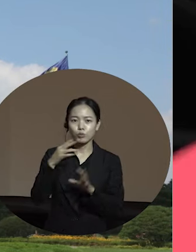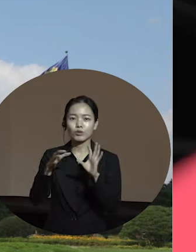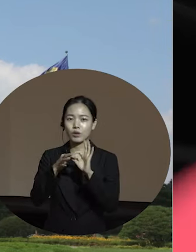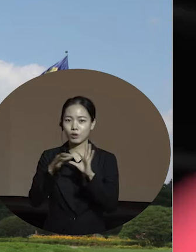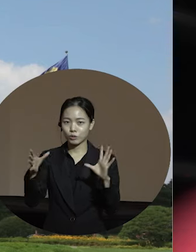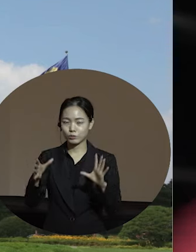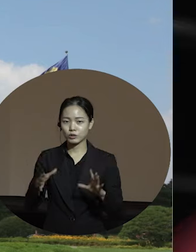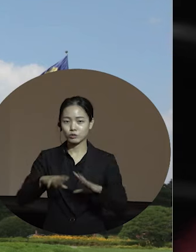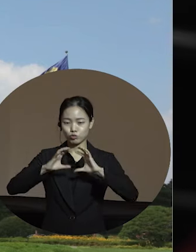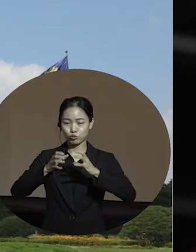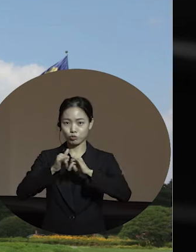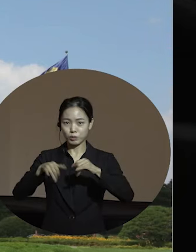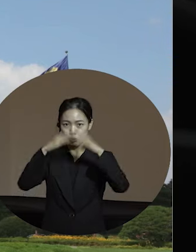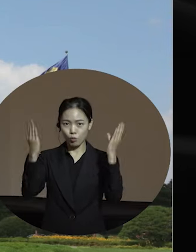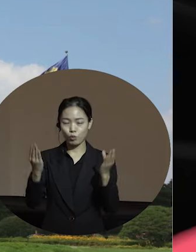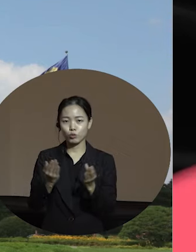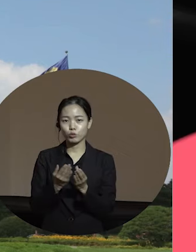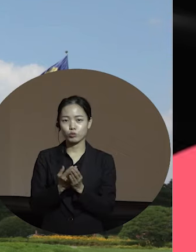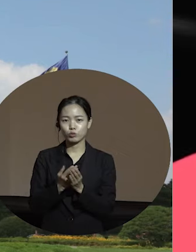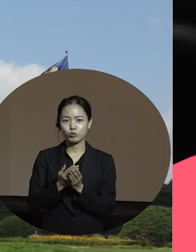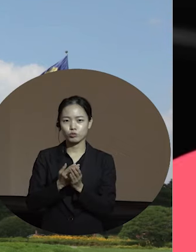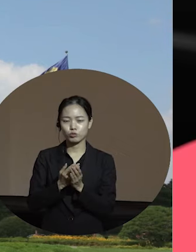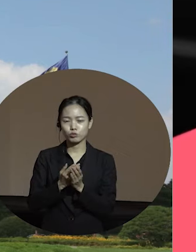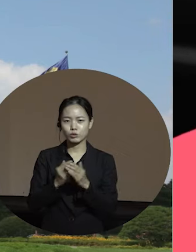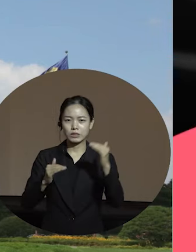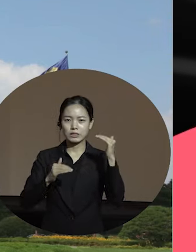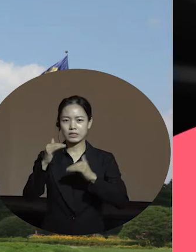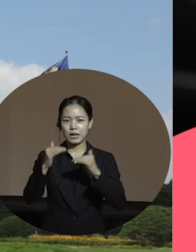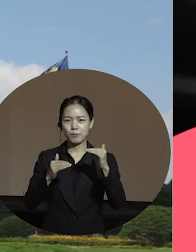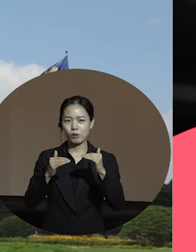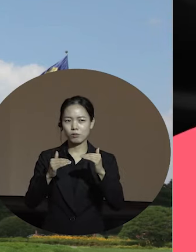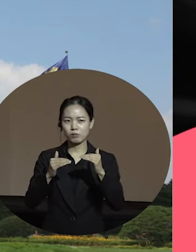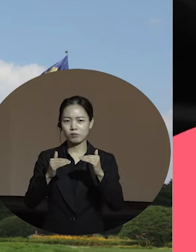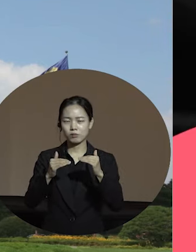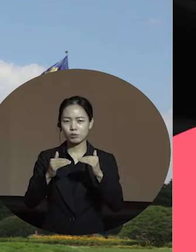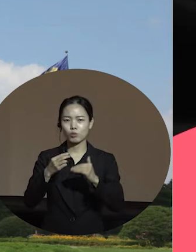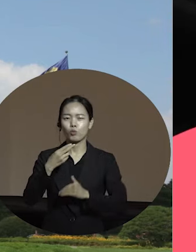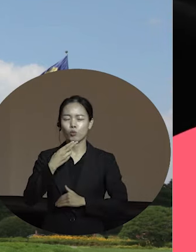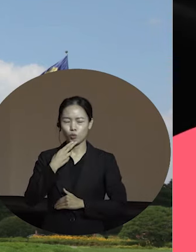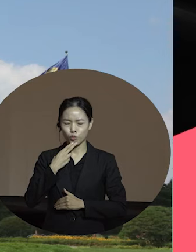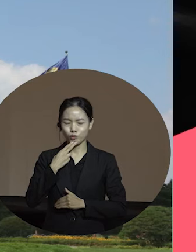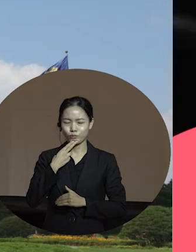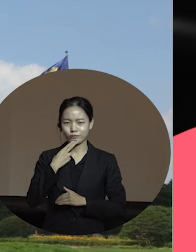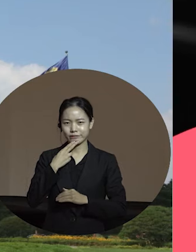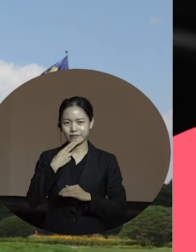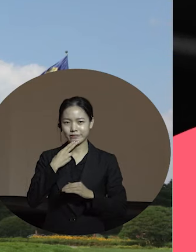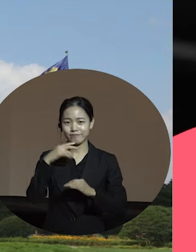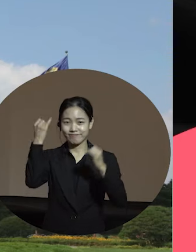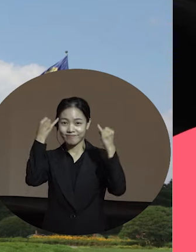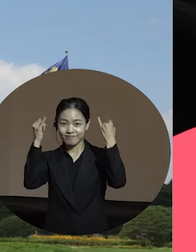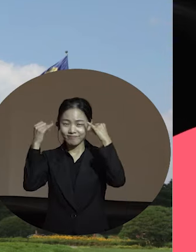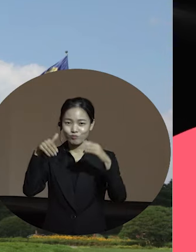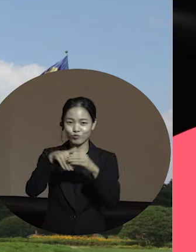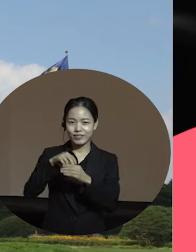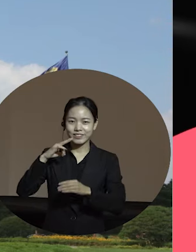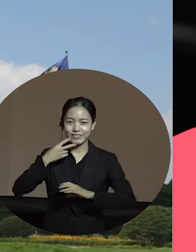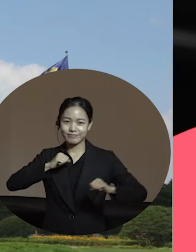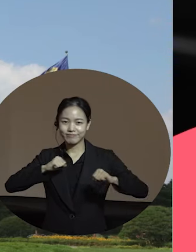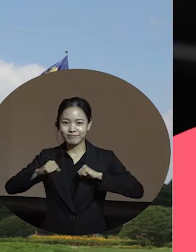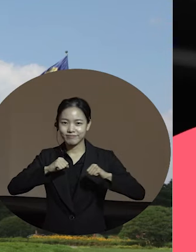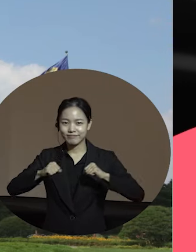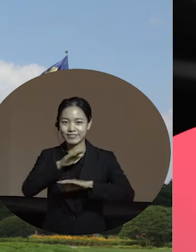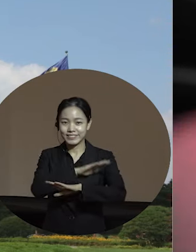국민 모두가 차별받지 않고 문화예술 교육을 받고 또 창작활동을 즐길 수 있도록